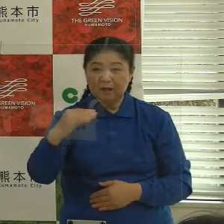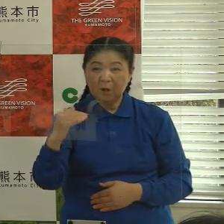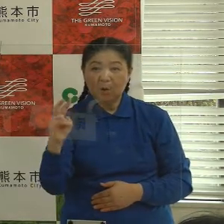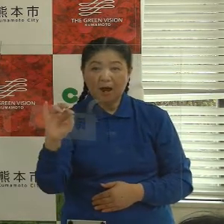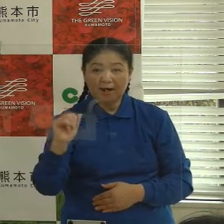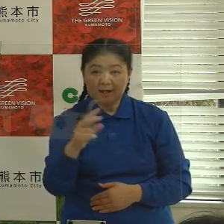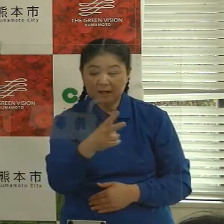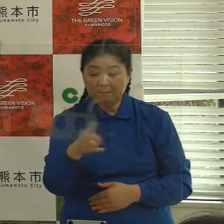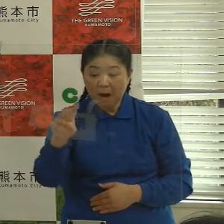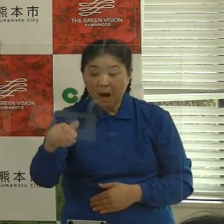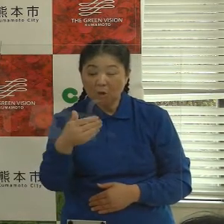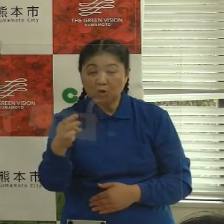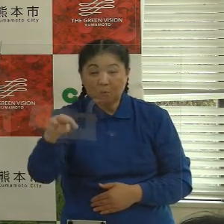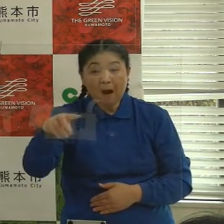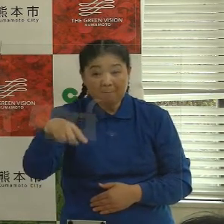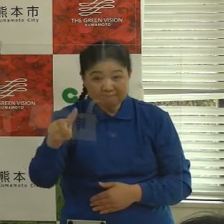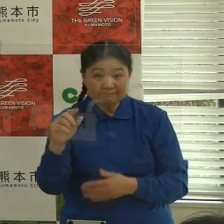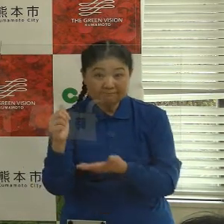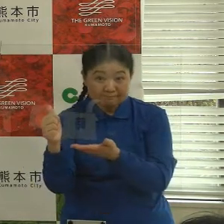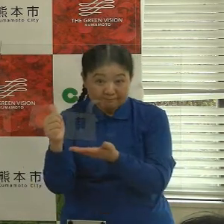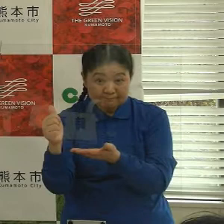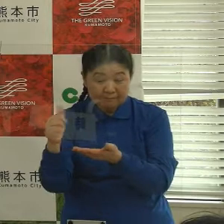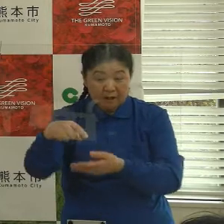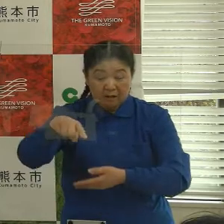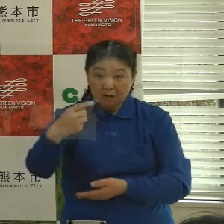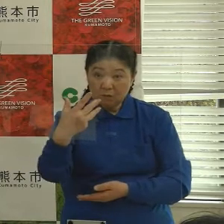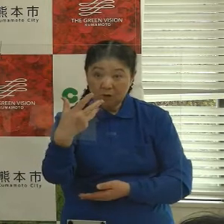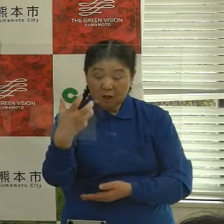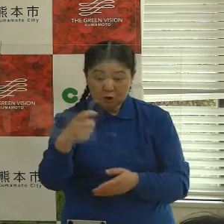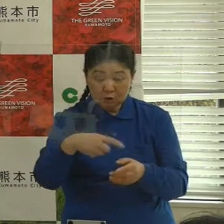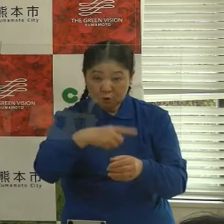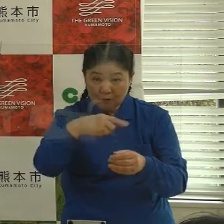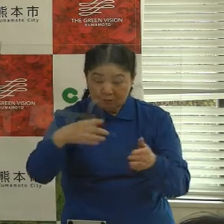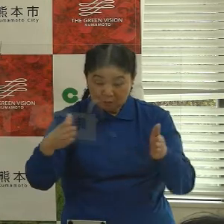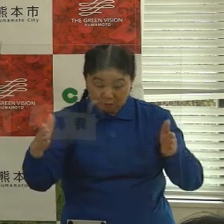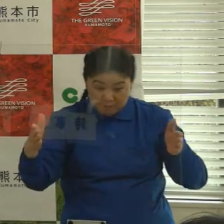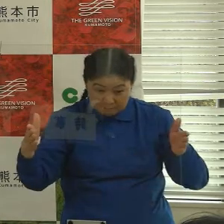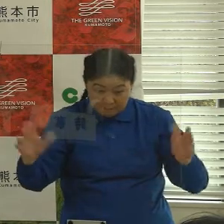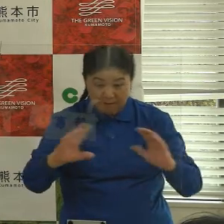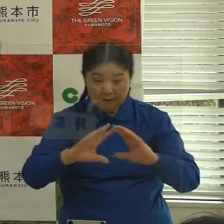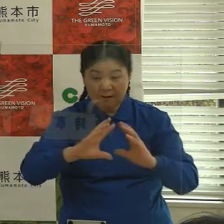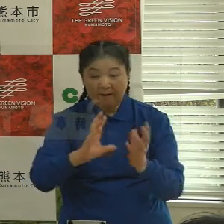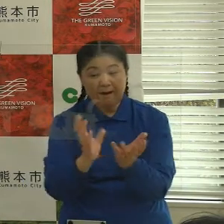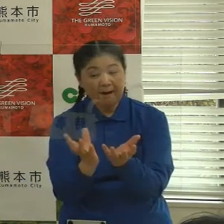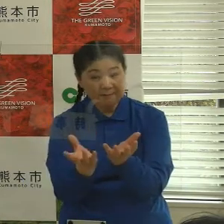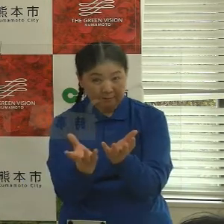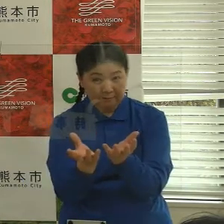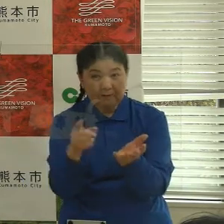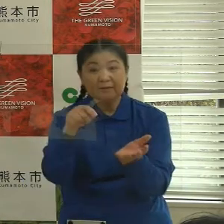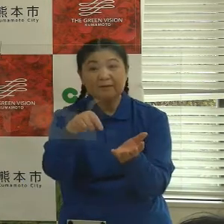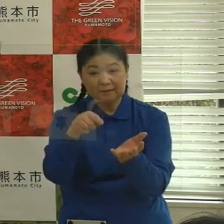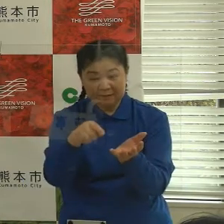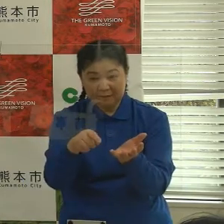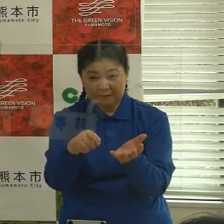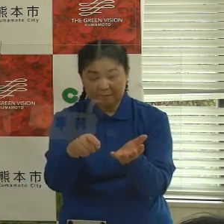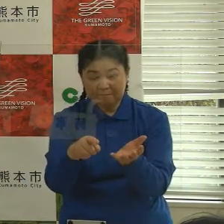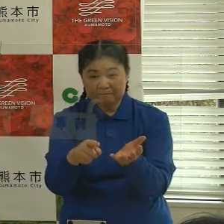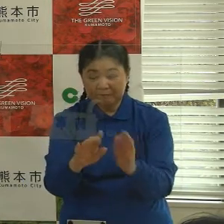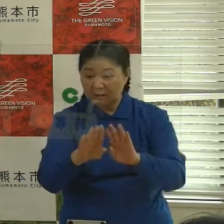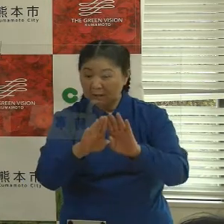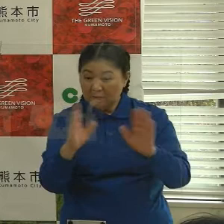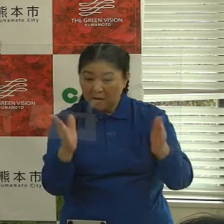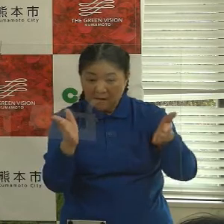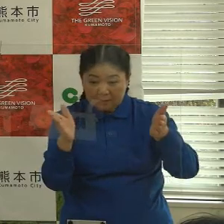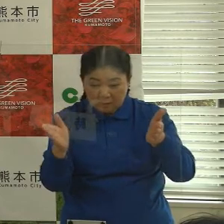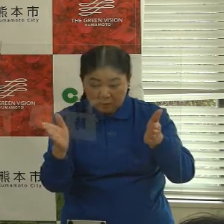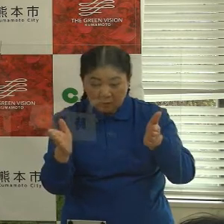バーグマンさんが手掛ける約180メートルにも及ぶ大花壇につきましては会期の